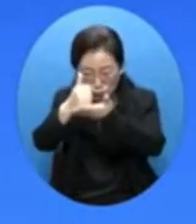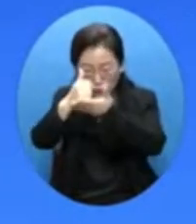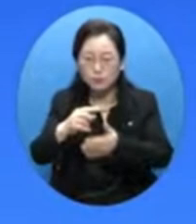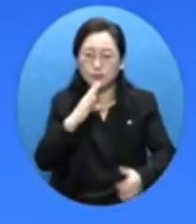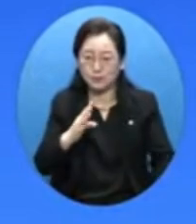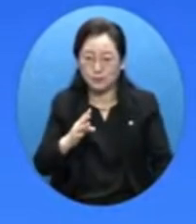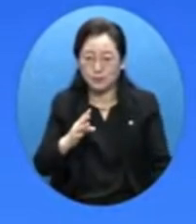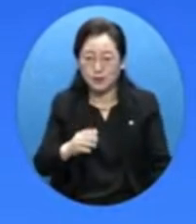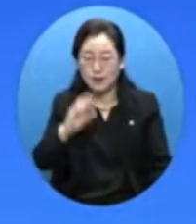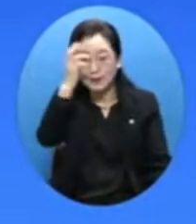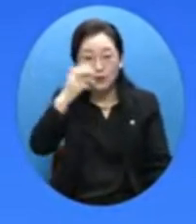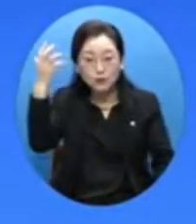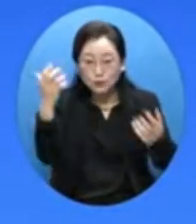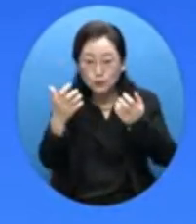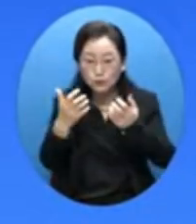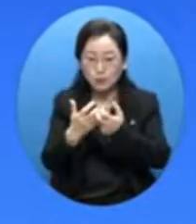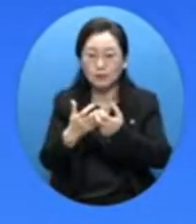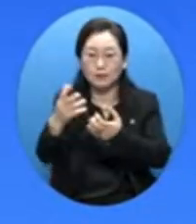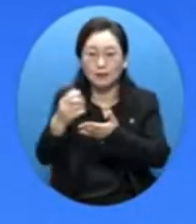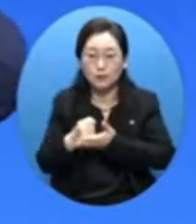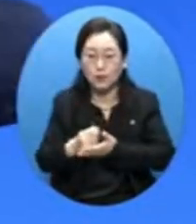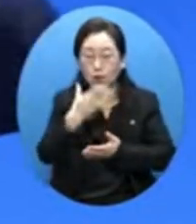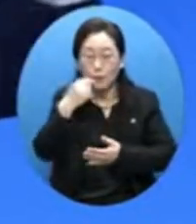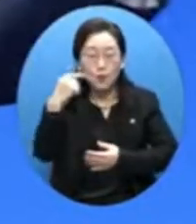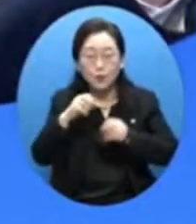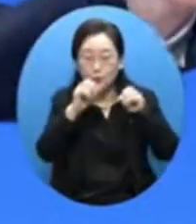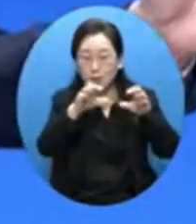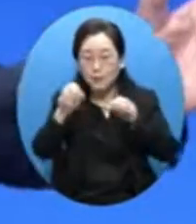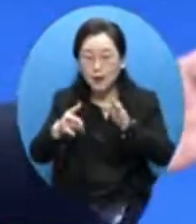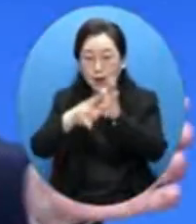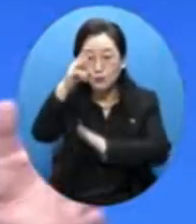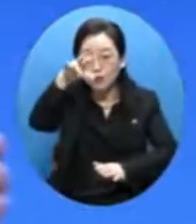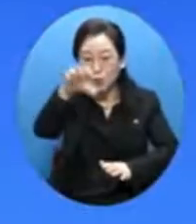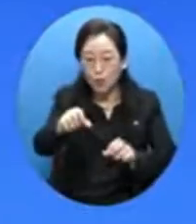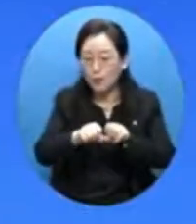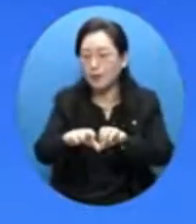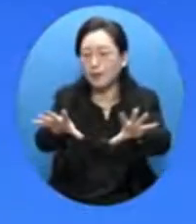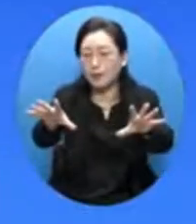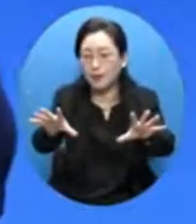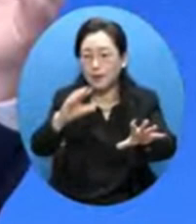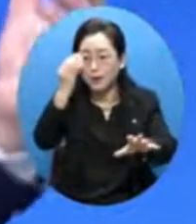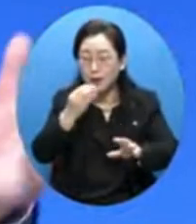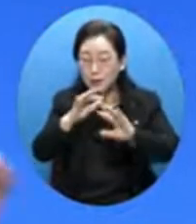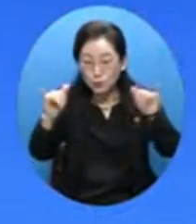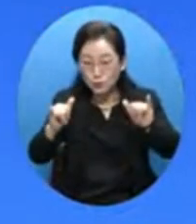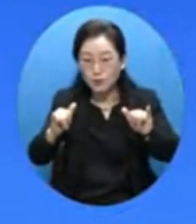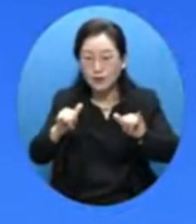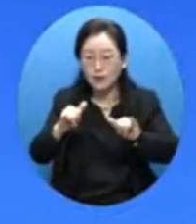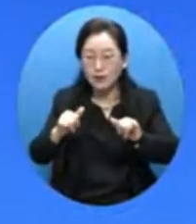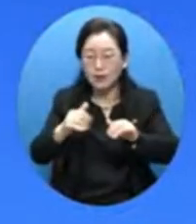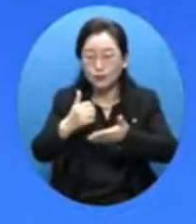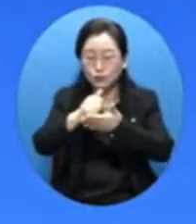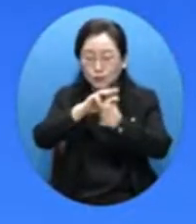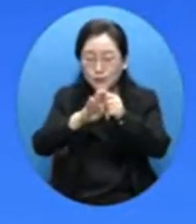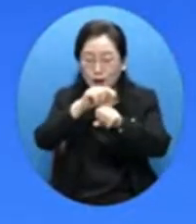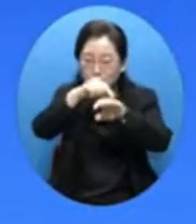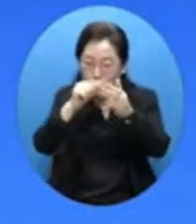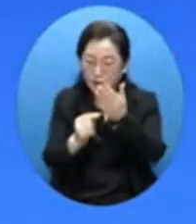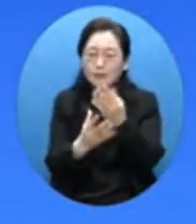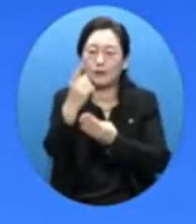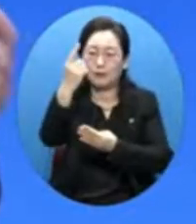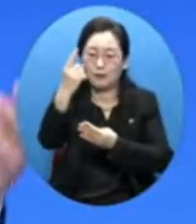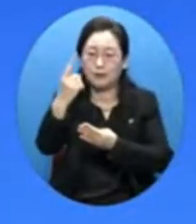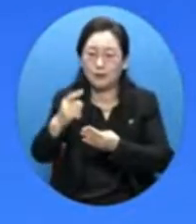것입니다. 성령 충만의 역사로 이 복음이 온 예루살렘을 뒤덮었습니다. 성들이 주의 사랑을 하나 되었습니다. 서로 섬기고